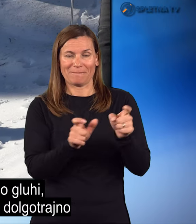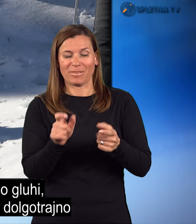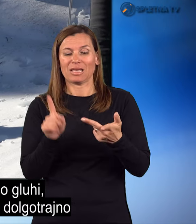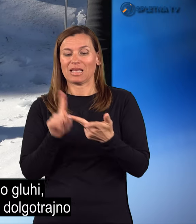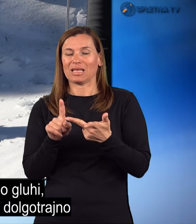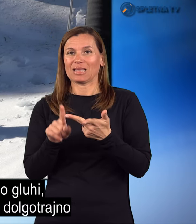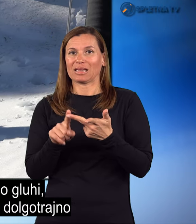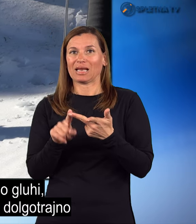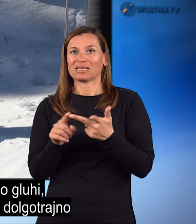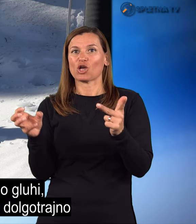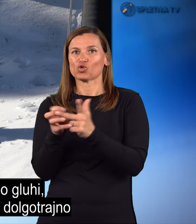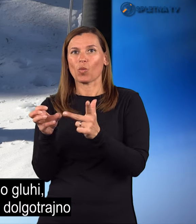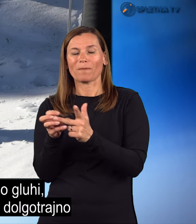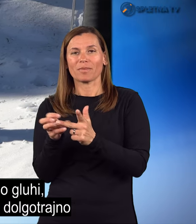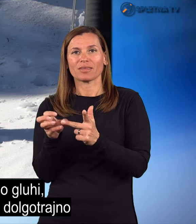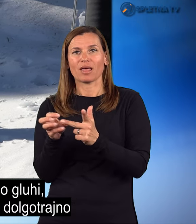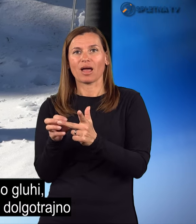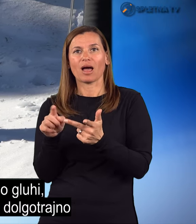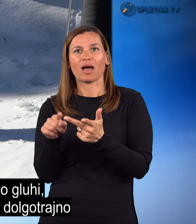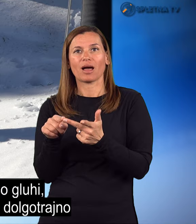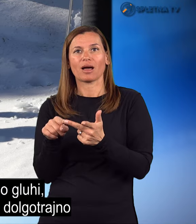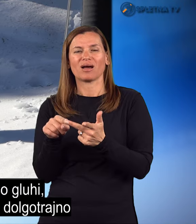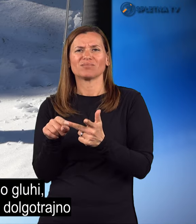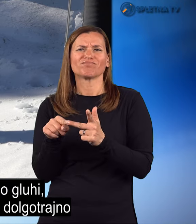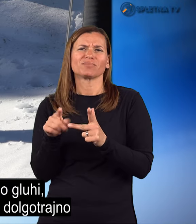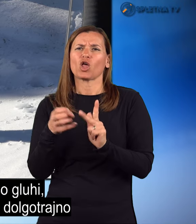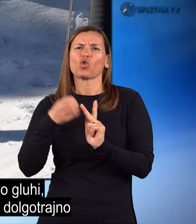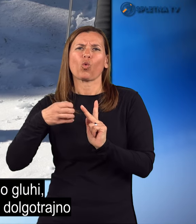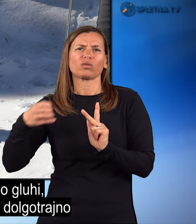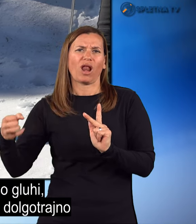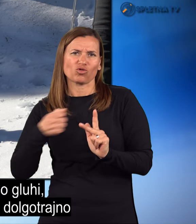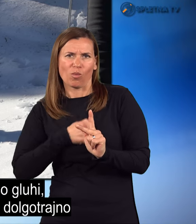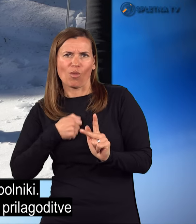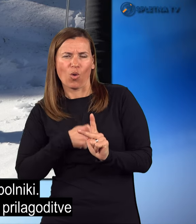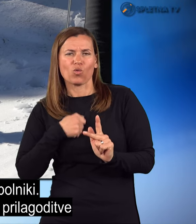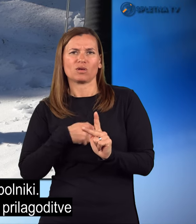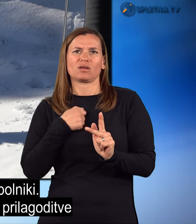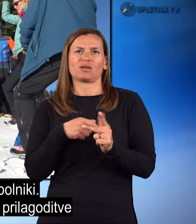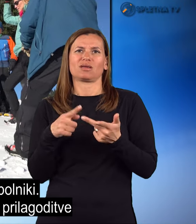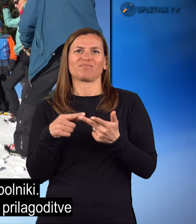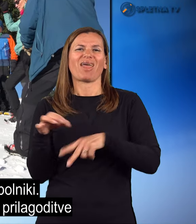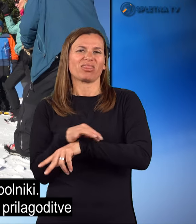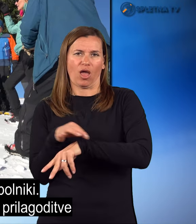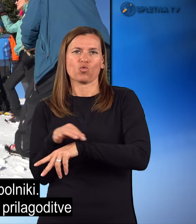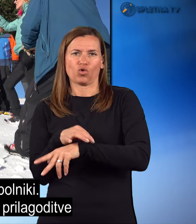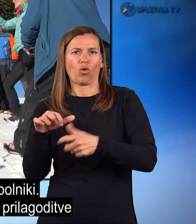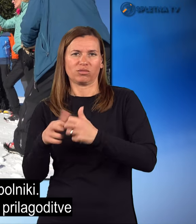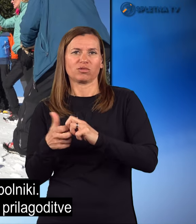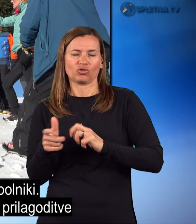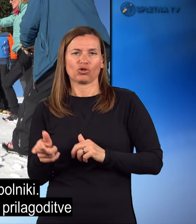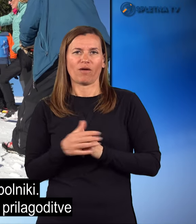in tretja skupina so z dolgotrajno bolni in pa